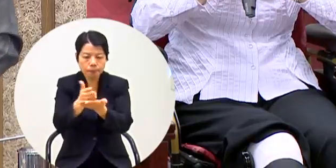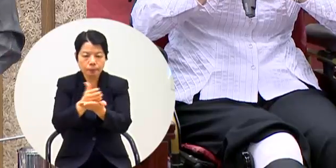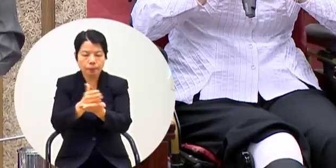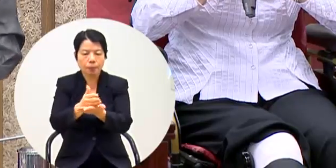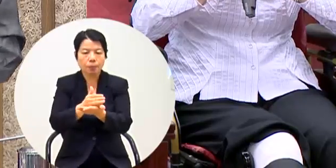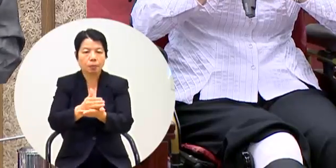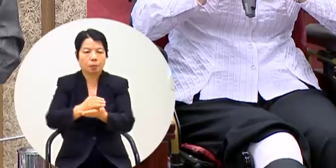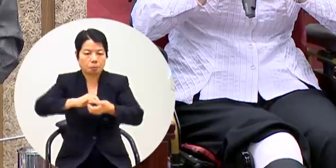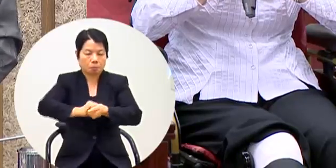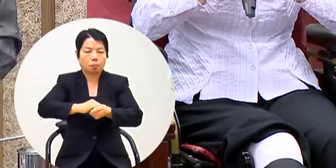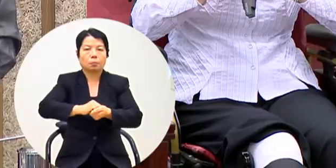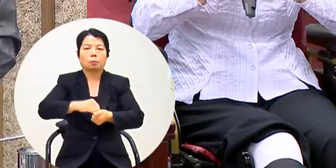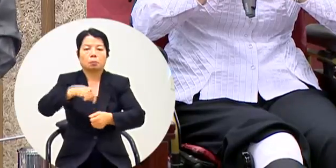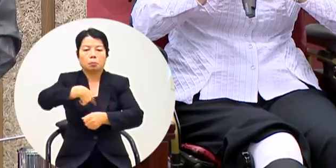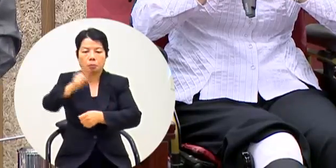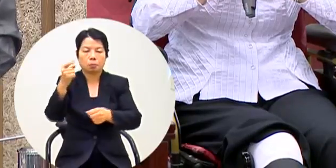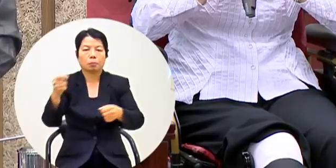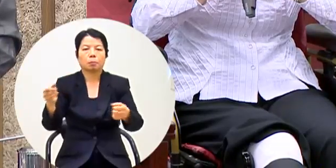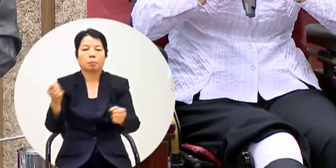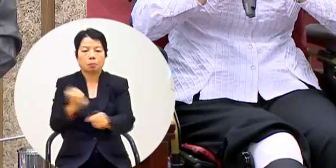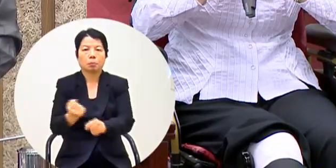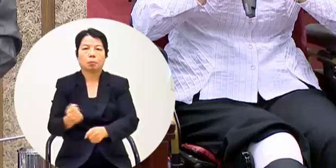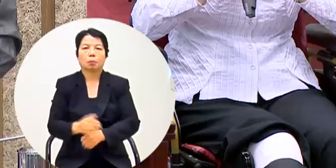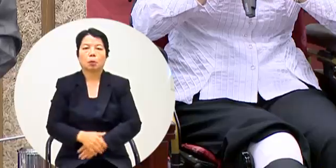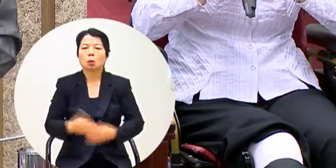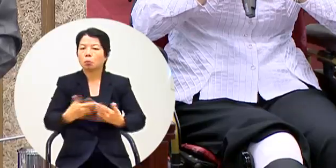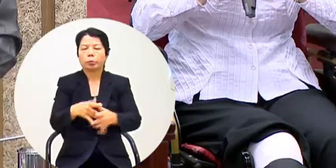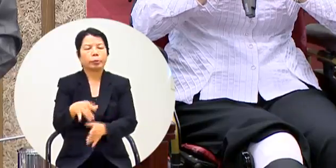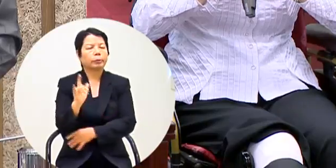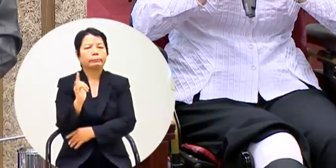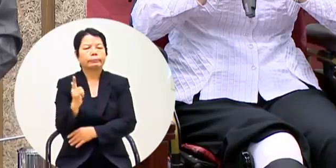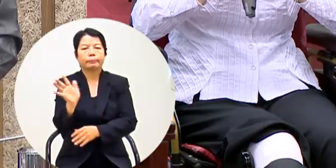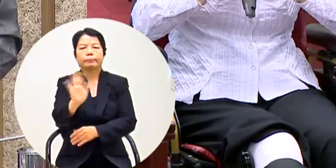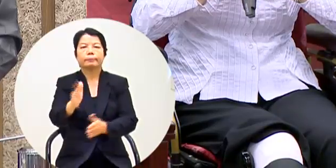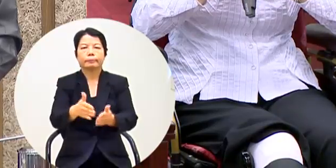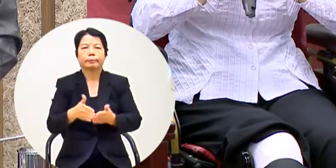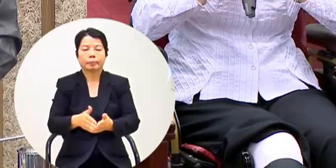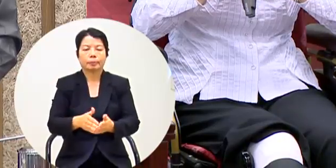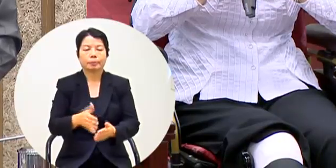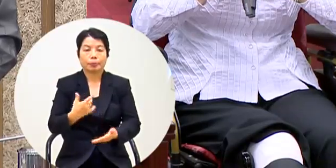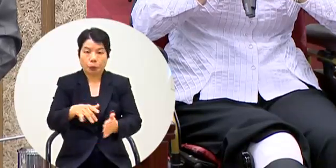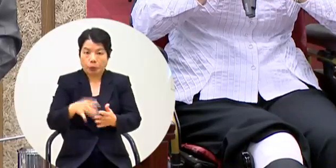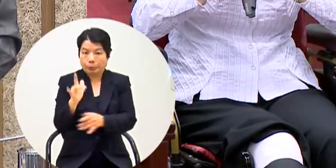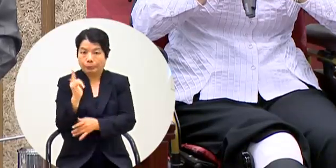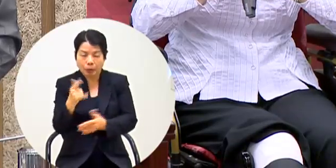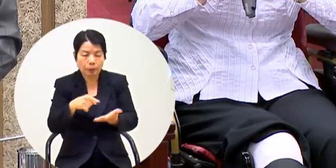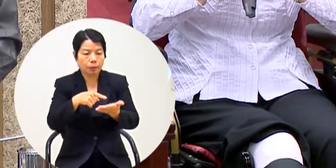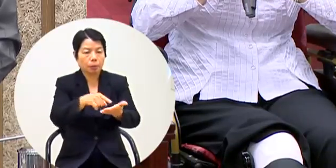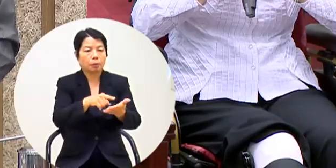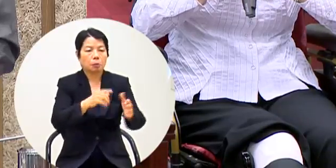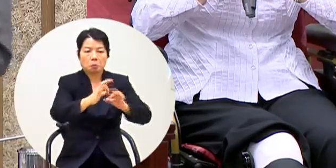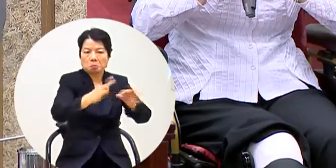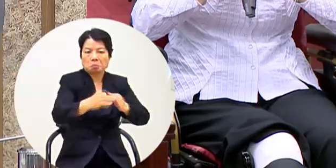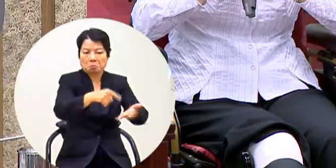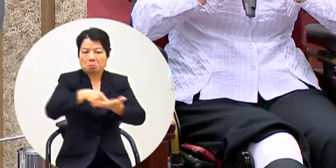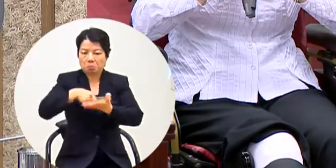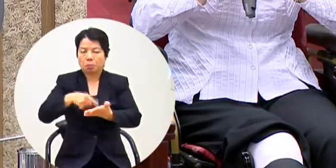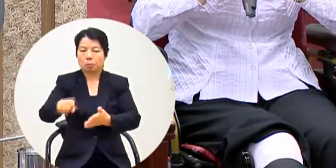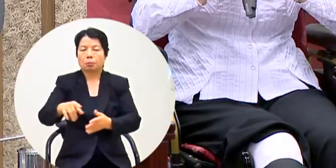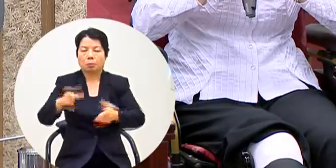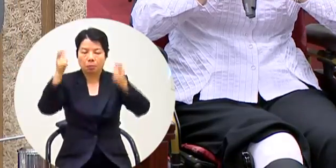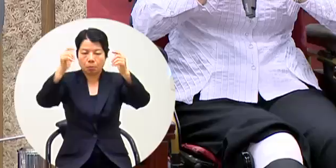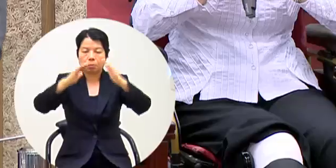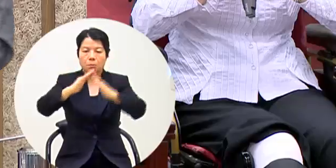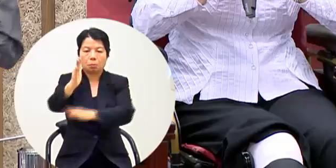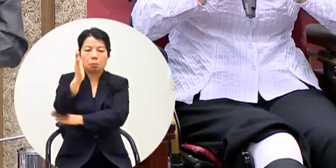说，我们不要等商家主动来申请，是我们市府呢在施作人行道的时候要主动去设